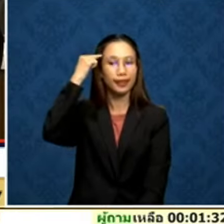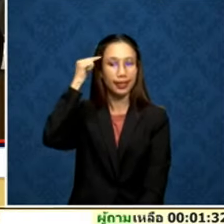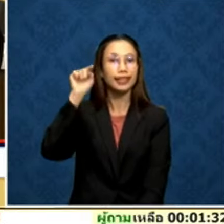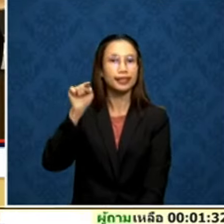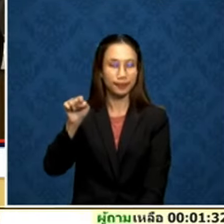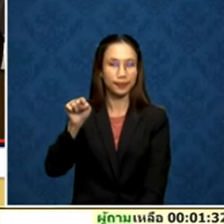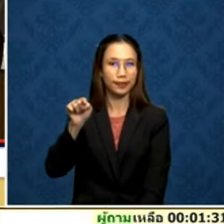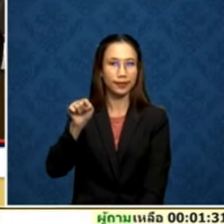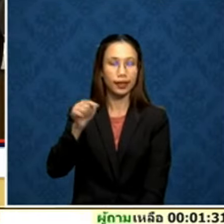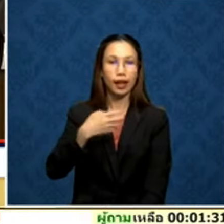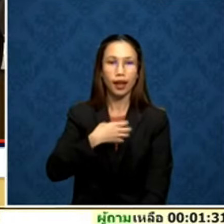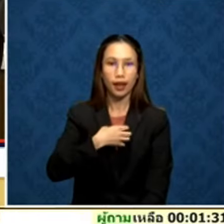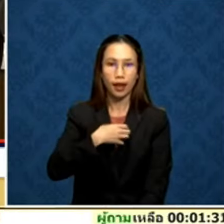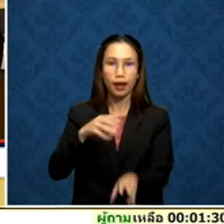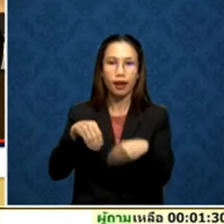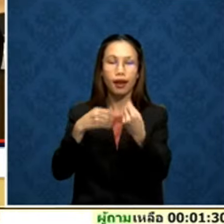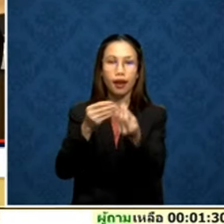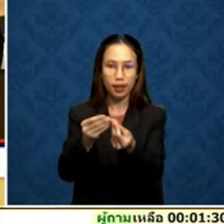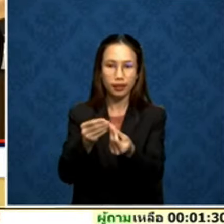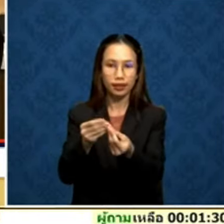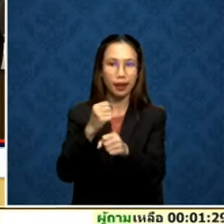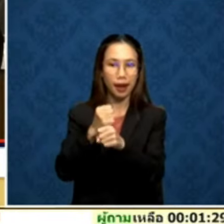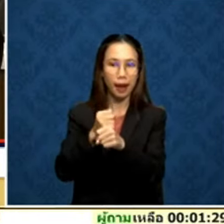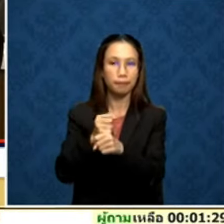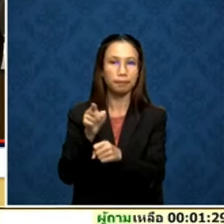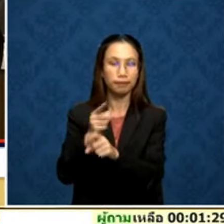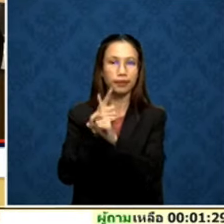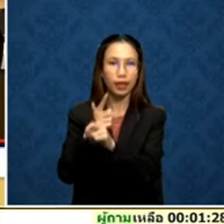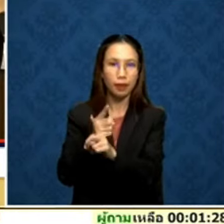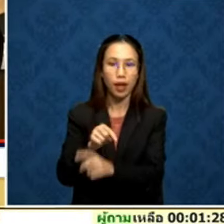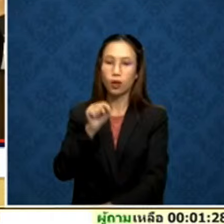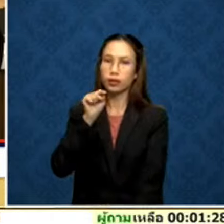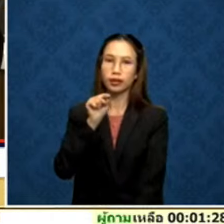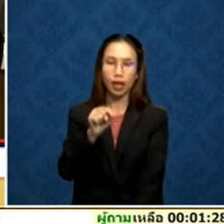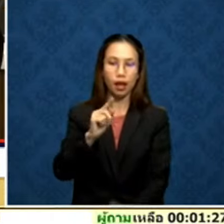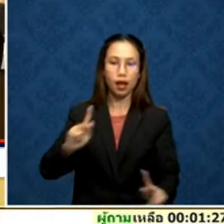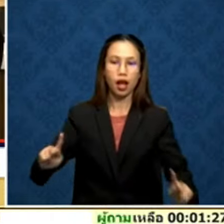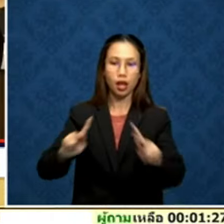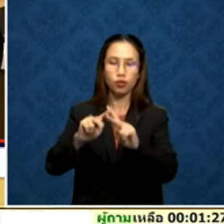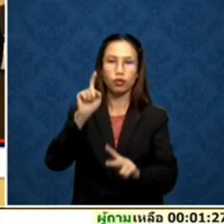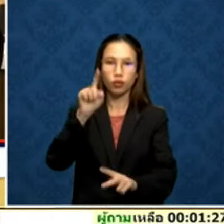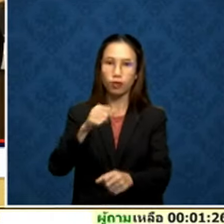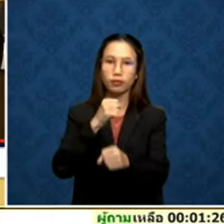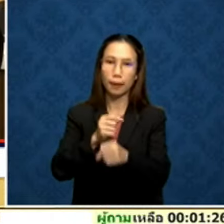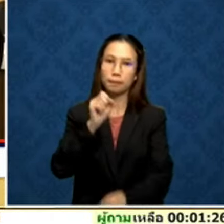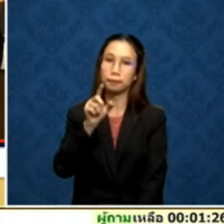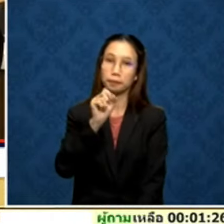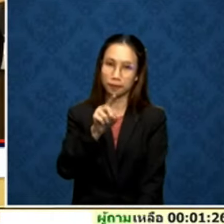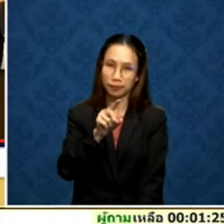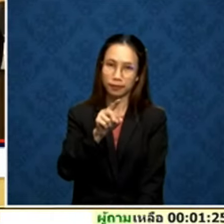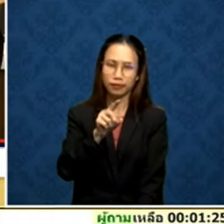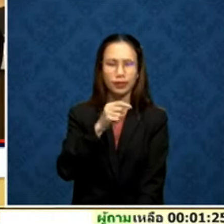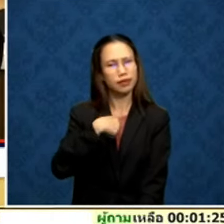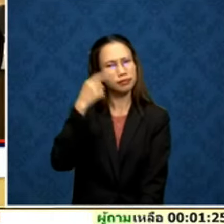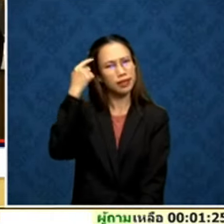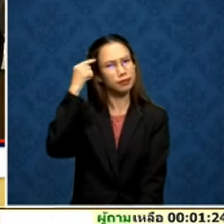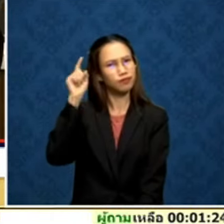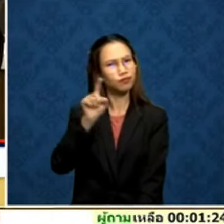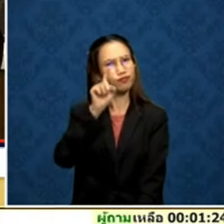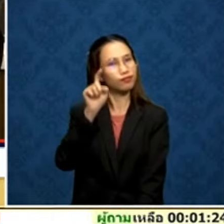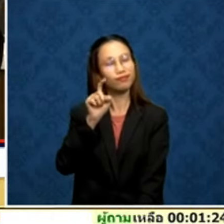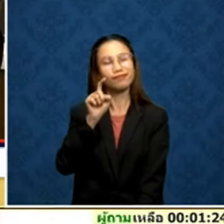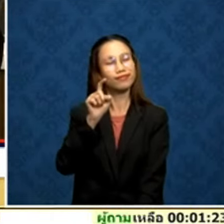ของการให้มีมาตรการเหล่านี้นะคะแล้วก็สั่งมหาดไทยด้วยว่าให้เร่งรัดทำนะคะซึ่งก็ไม่น่าแปลกใจเพราะว่า